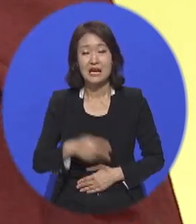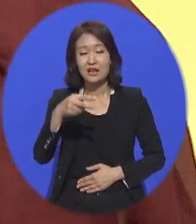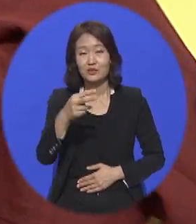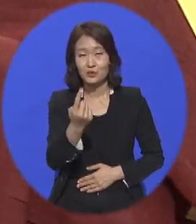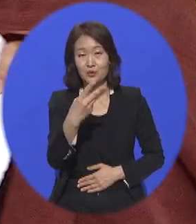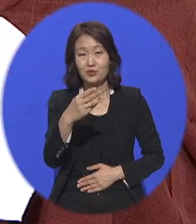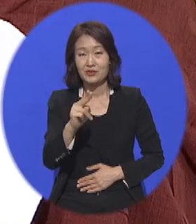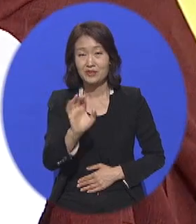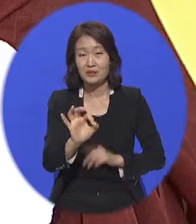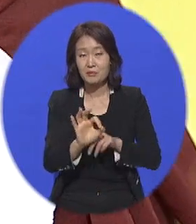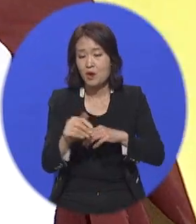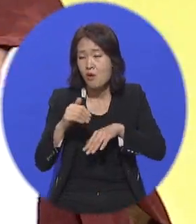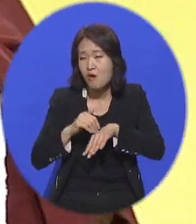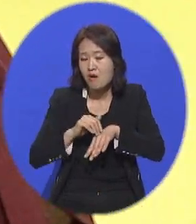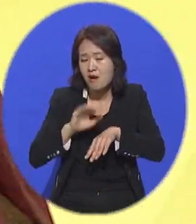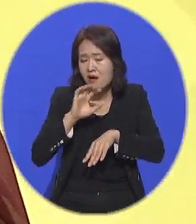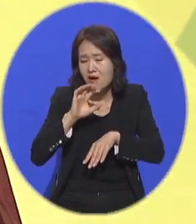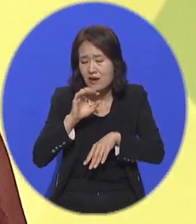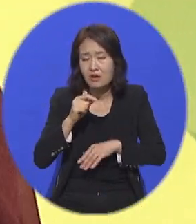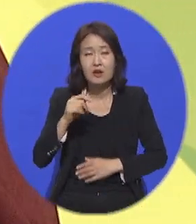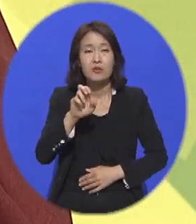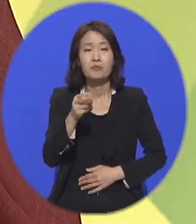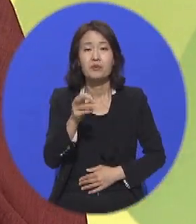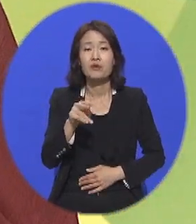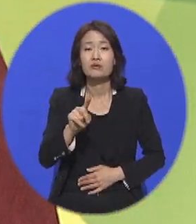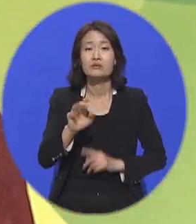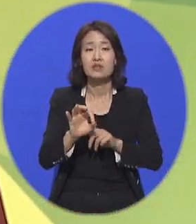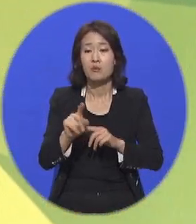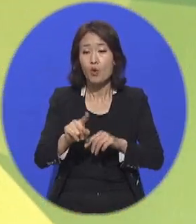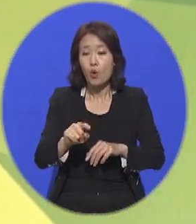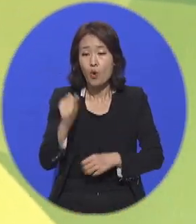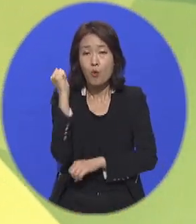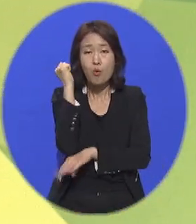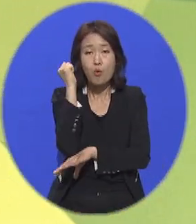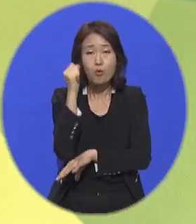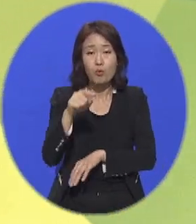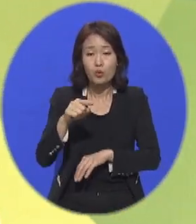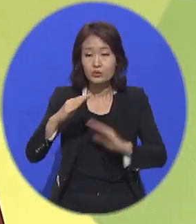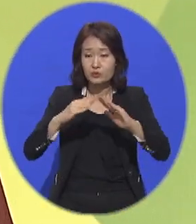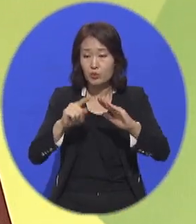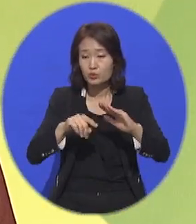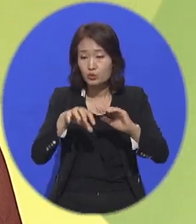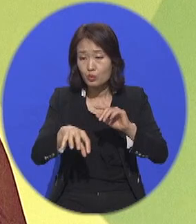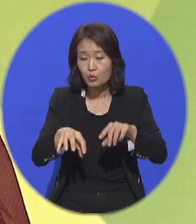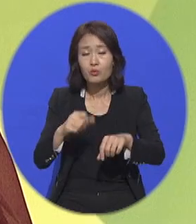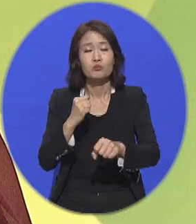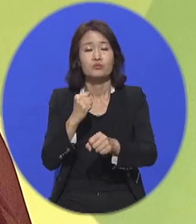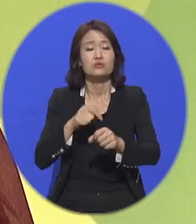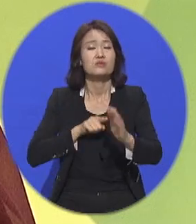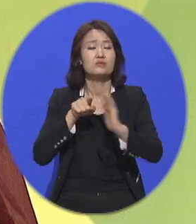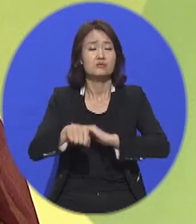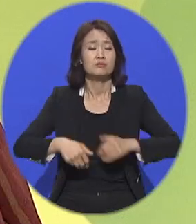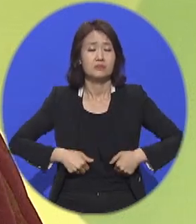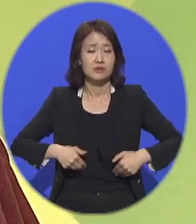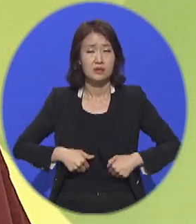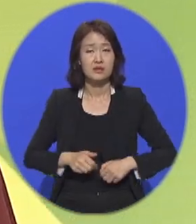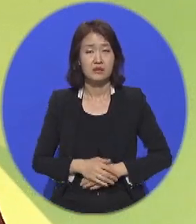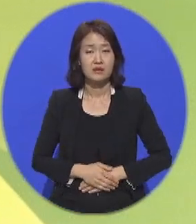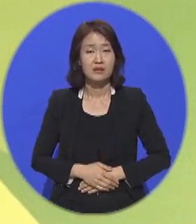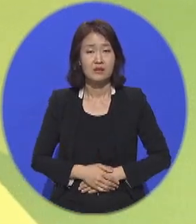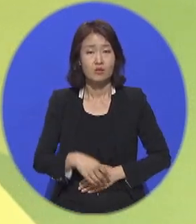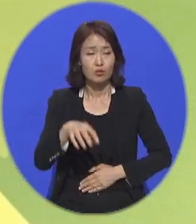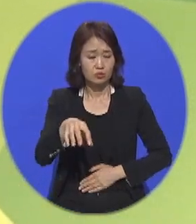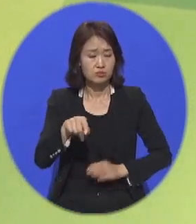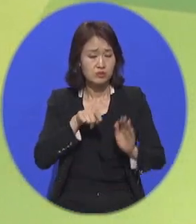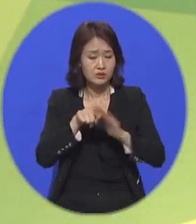도를 닦을 수 있는 명상을 할 수 있는 그 어떤 터전들을 잘 갖춘 곳에 가야 됩니다. 자, 이렇게 가는 길에